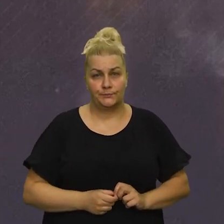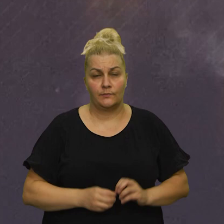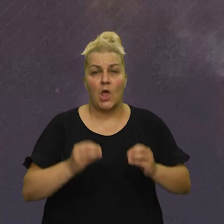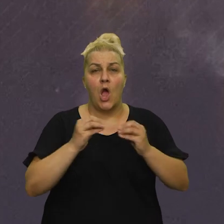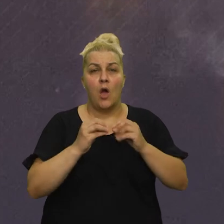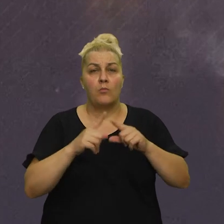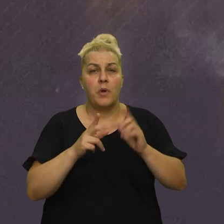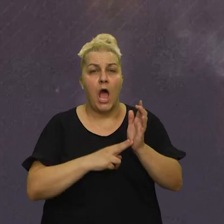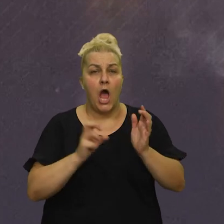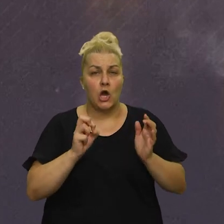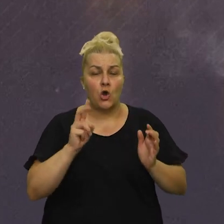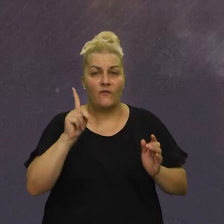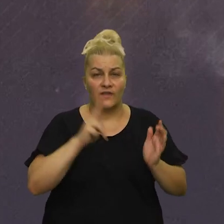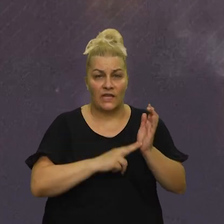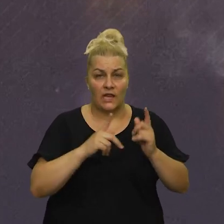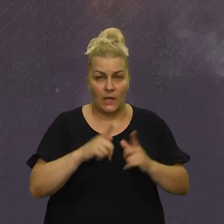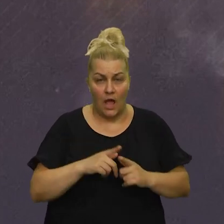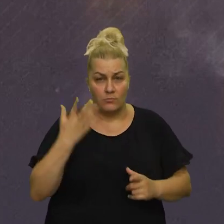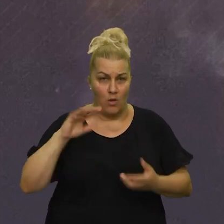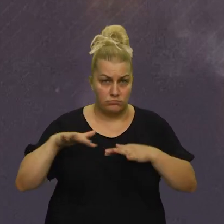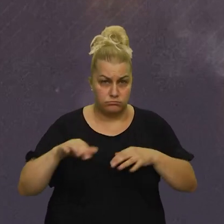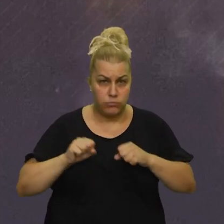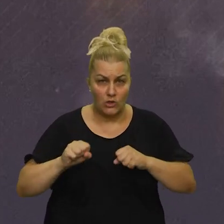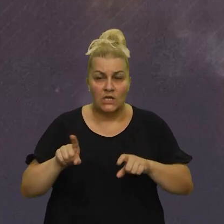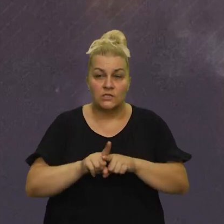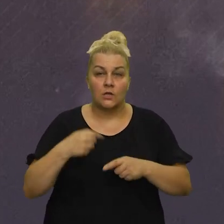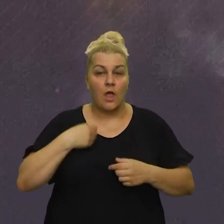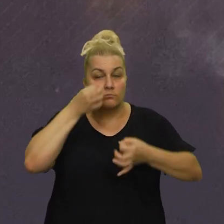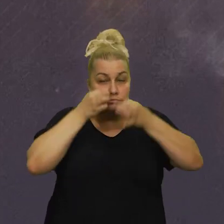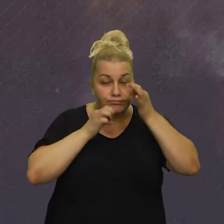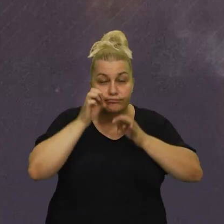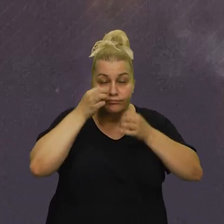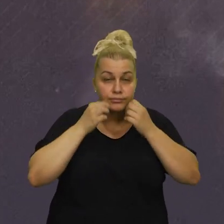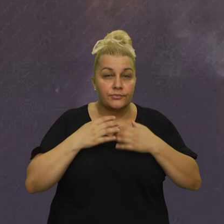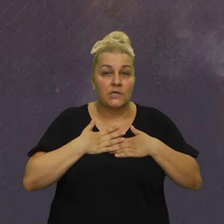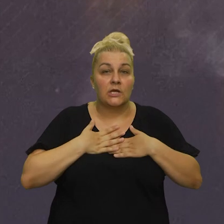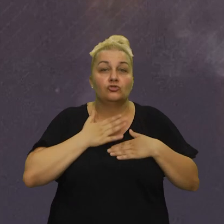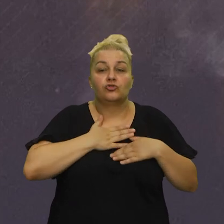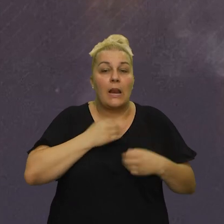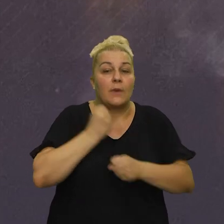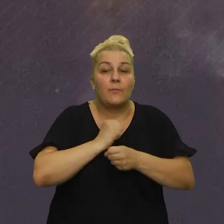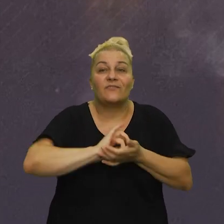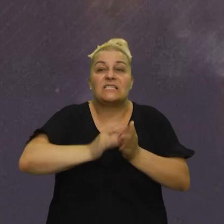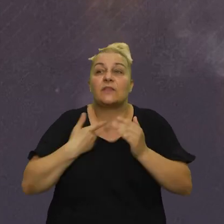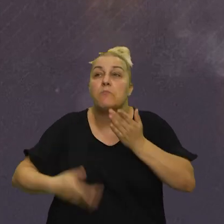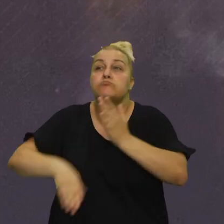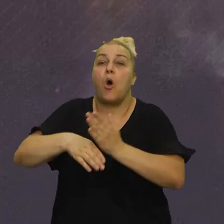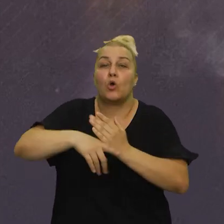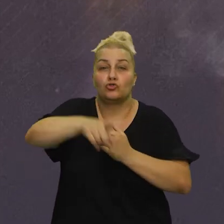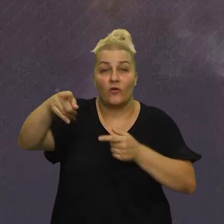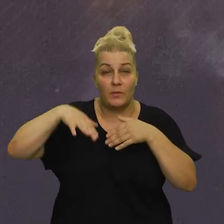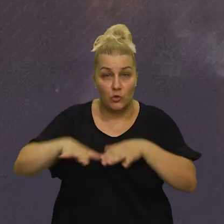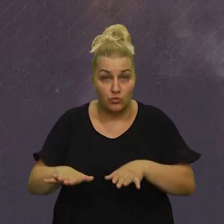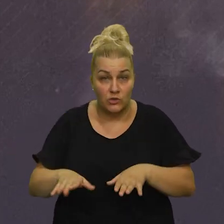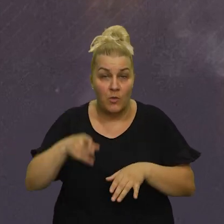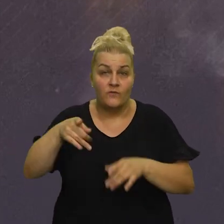u Banovini, tada su mi suze na oči. Pa učinio bi sve da pomognete ljudima. Tu